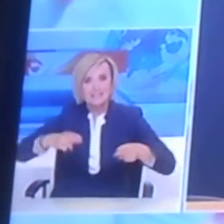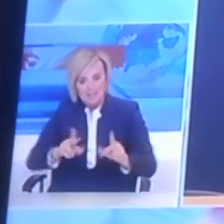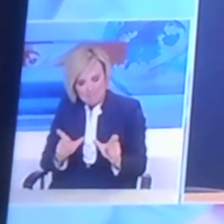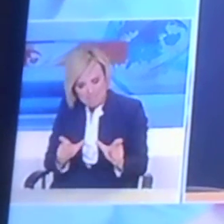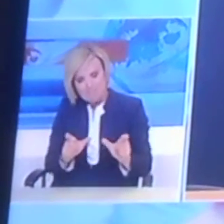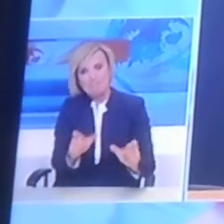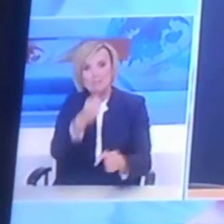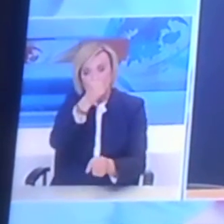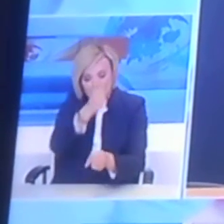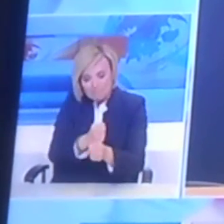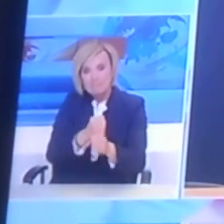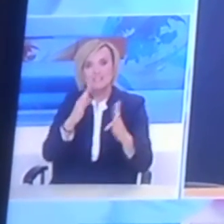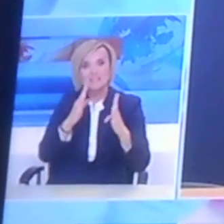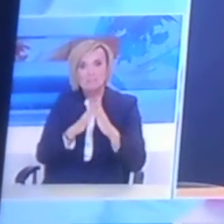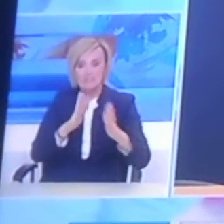αυτή την νόσο.